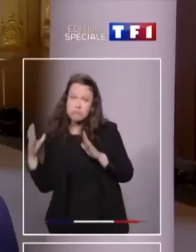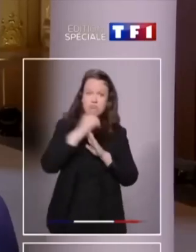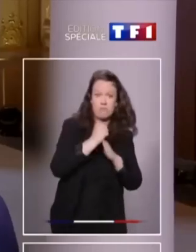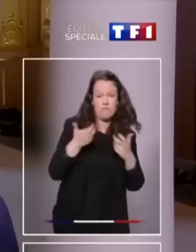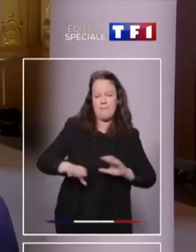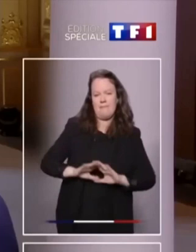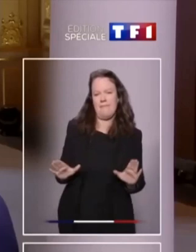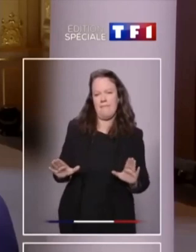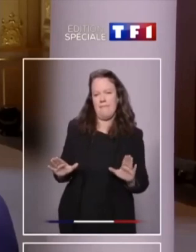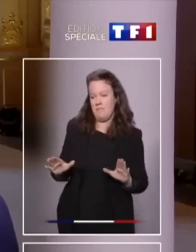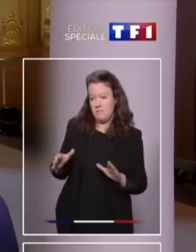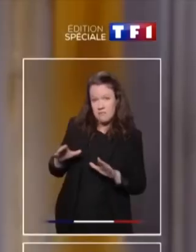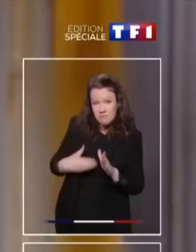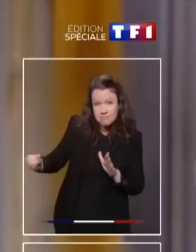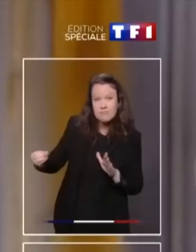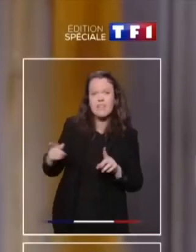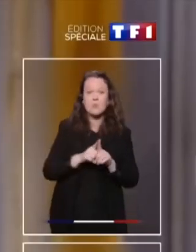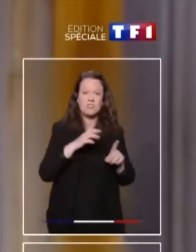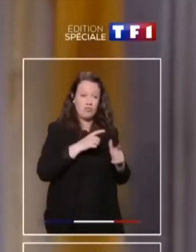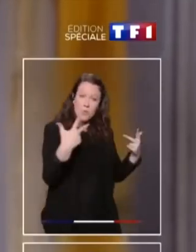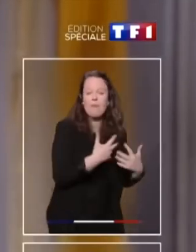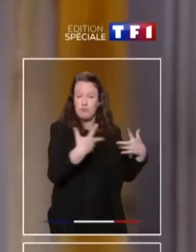А вот он прячет ручки под столом.